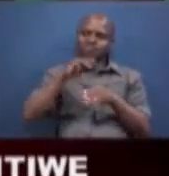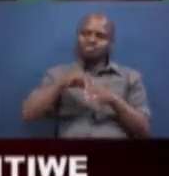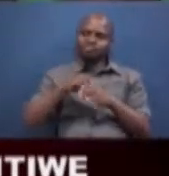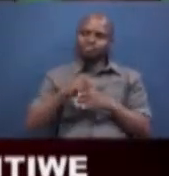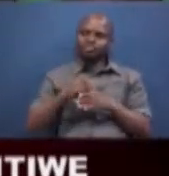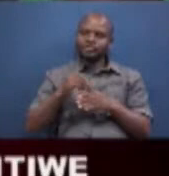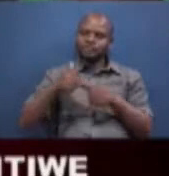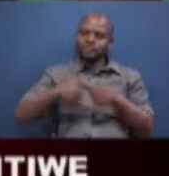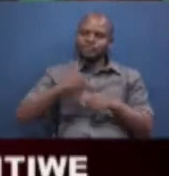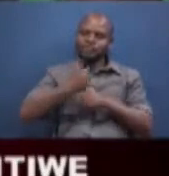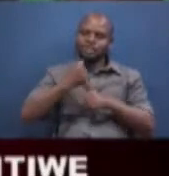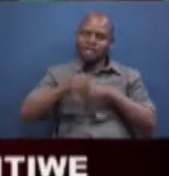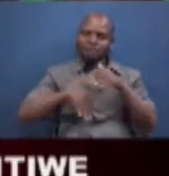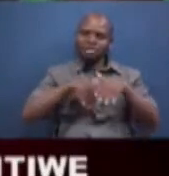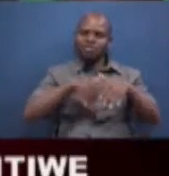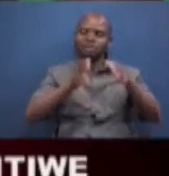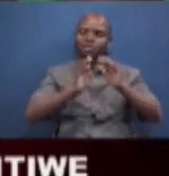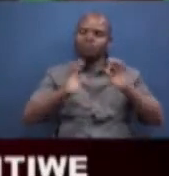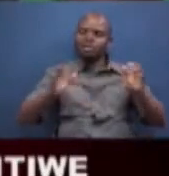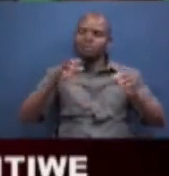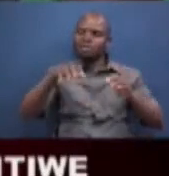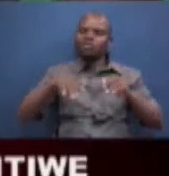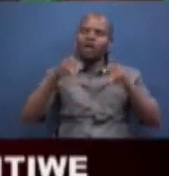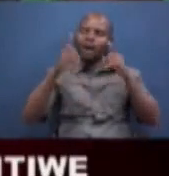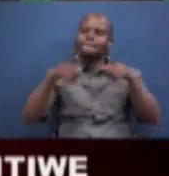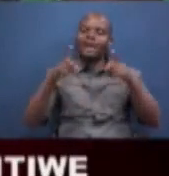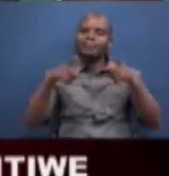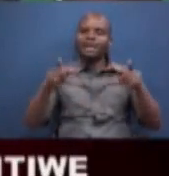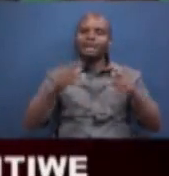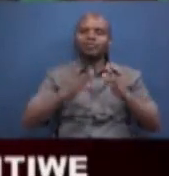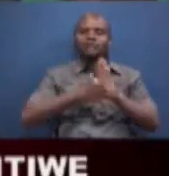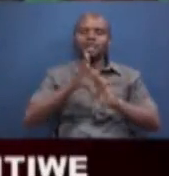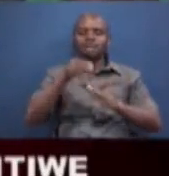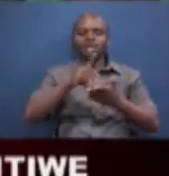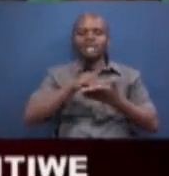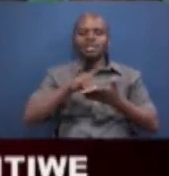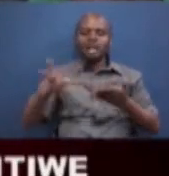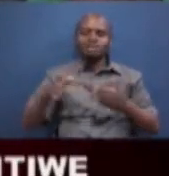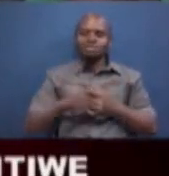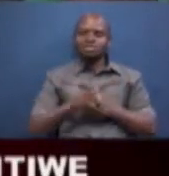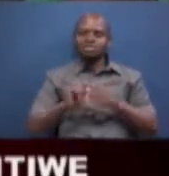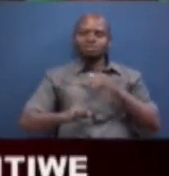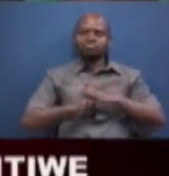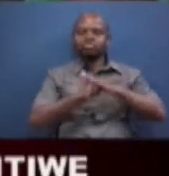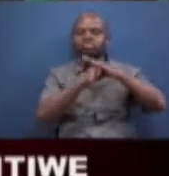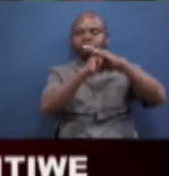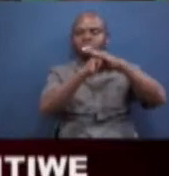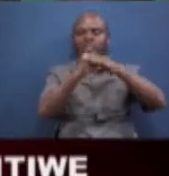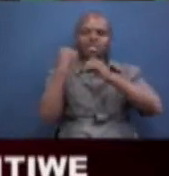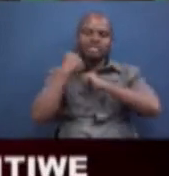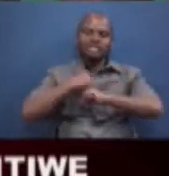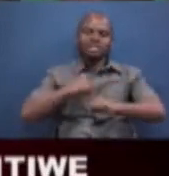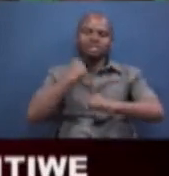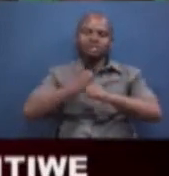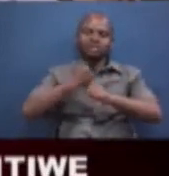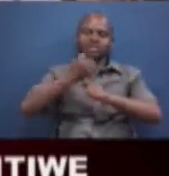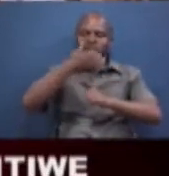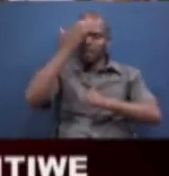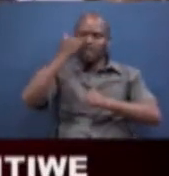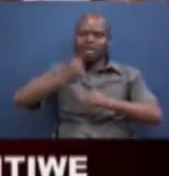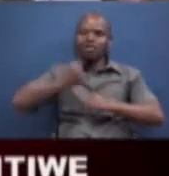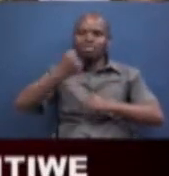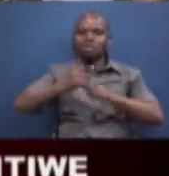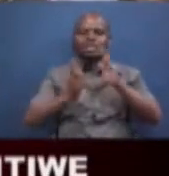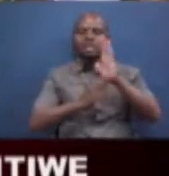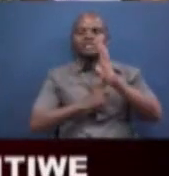CCM unatarajiwa kufanya maandamano makubwa katika mikoa mbalimbali kuanzia hapa Dar es Salaam kuunga mkono jitihada zinazofanywa na serikali ya